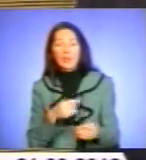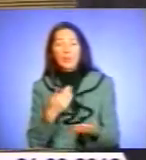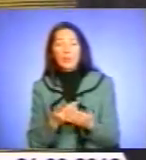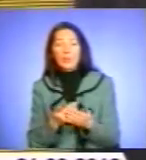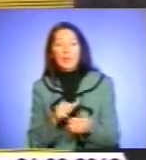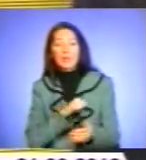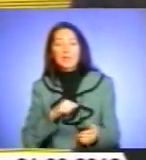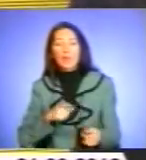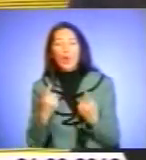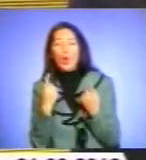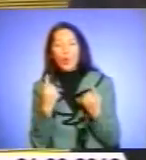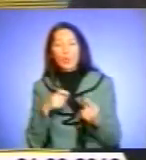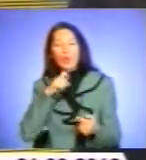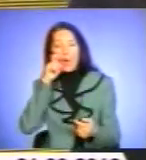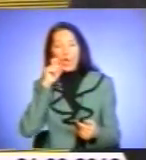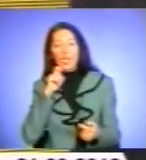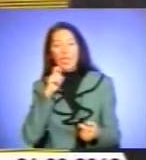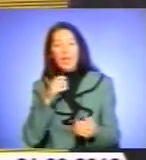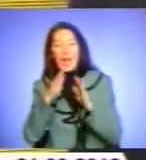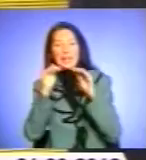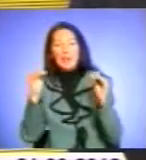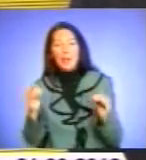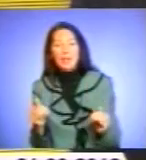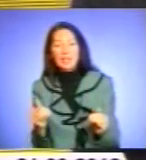самой крупной в Украине теплицы,